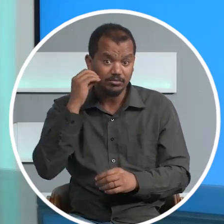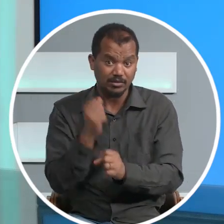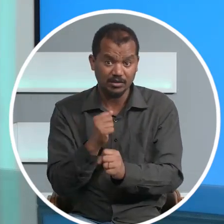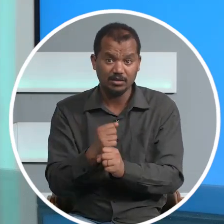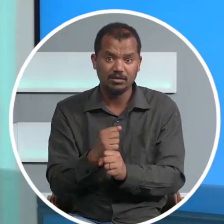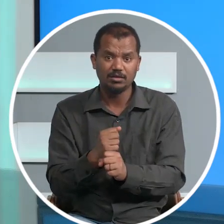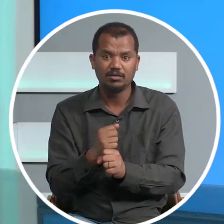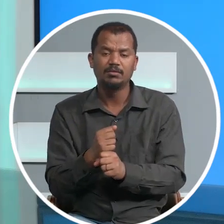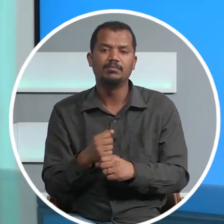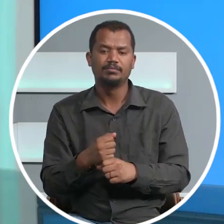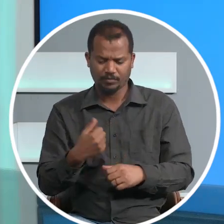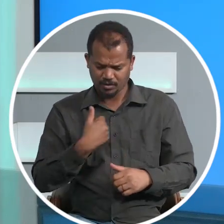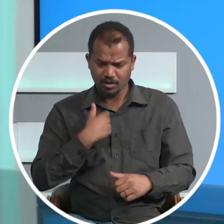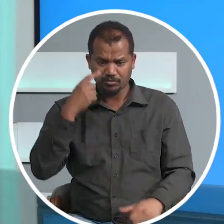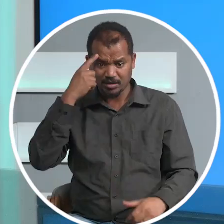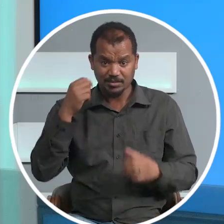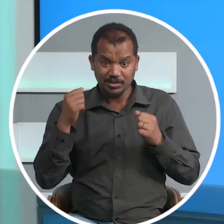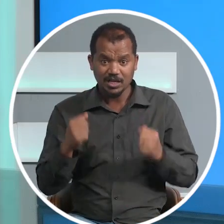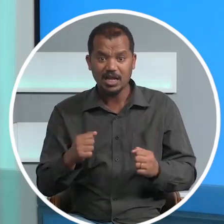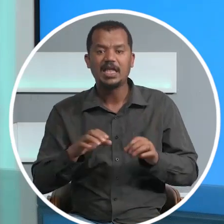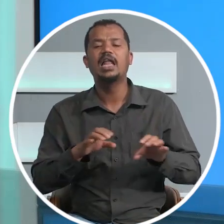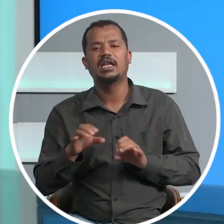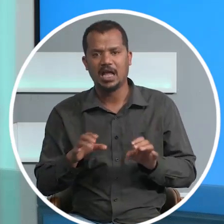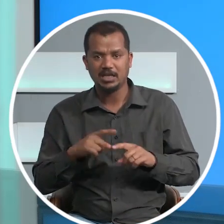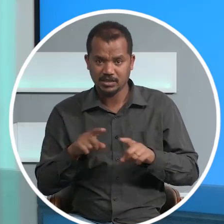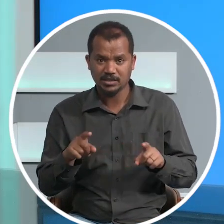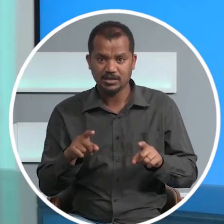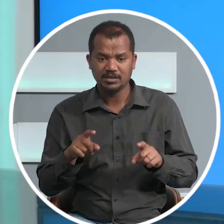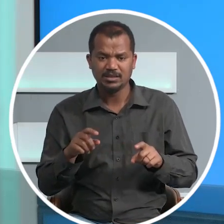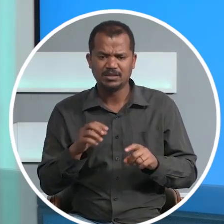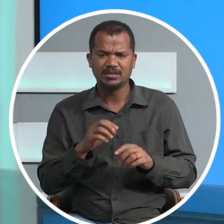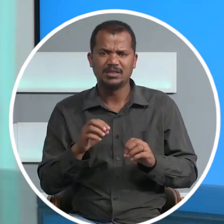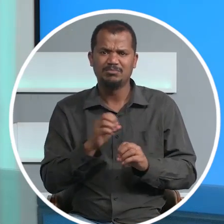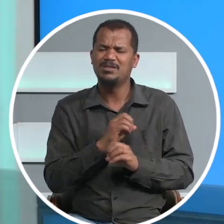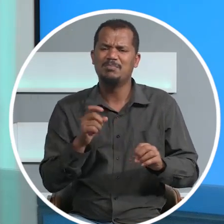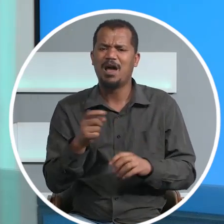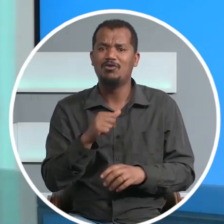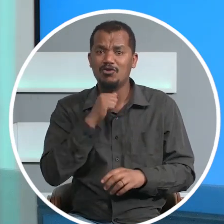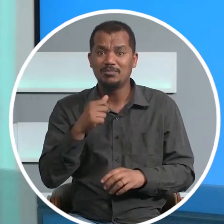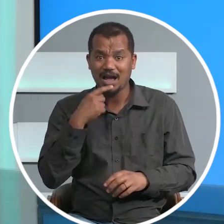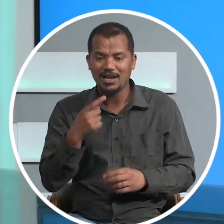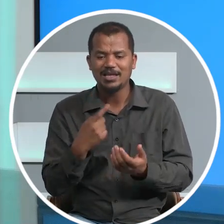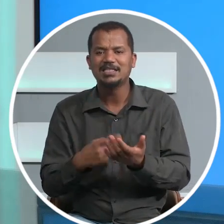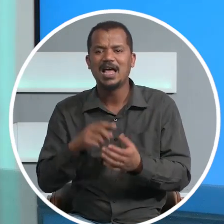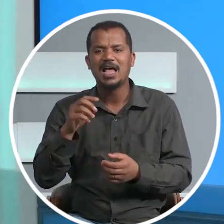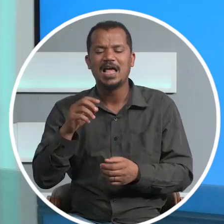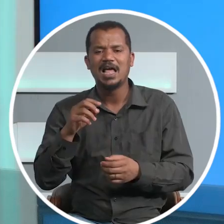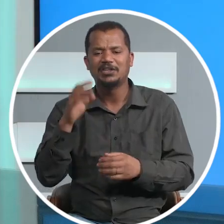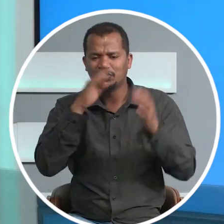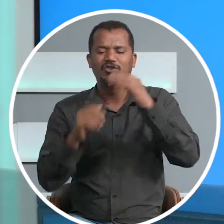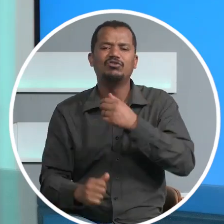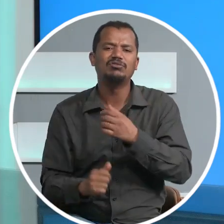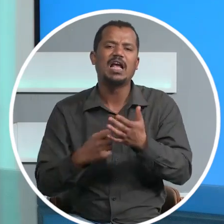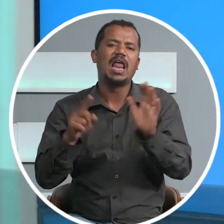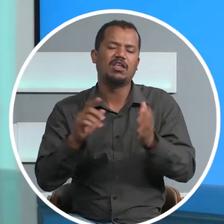سراغ راسون ماسب کشاله خطرات دا یارا گالگن من مالونم کارل راسو ایزا سال باید هونا، نه؟